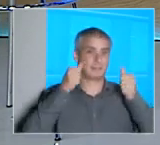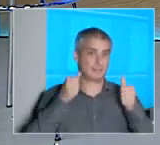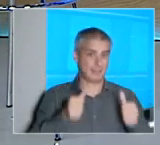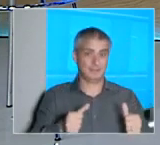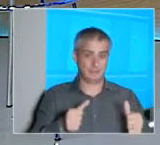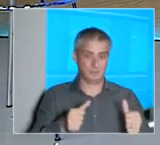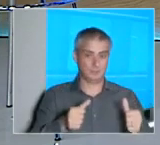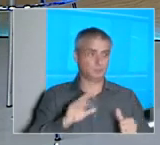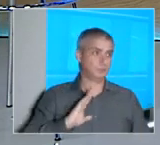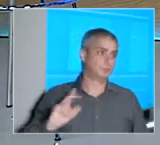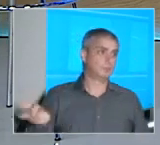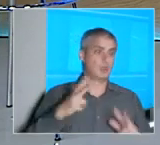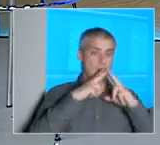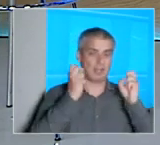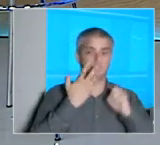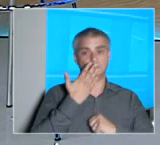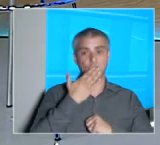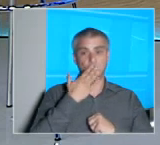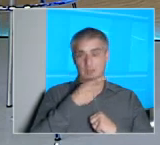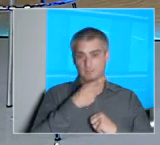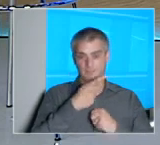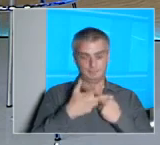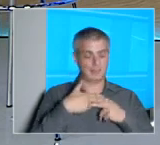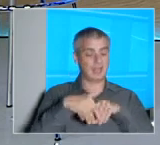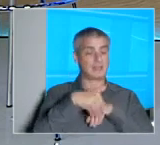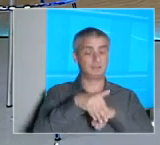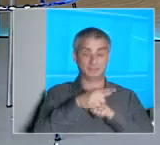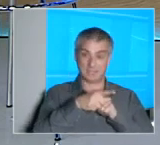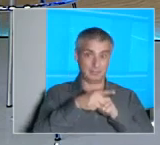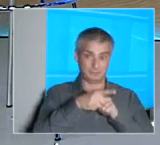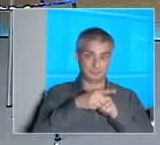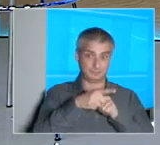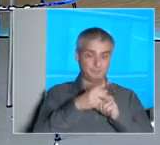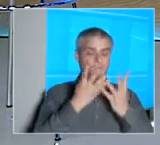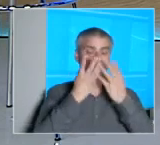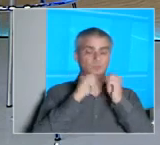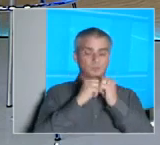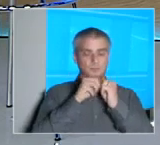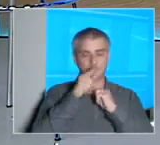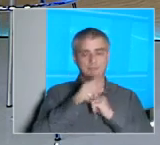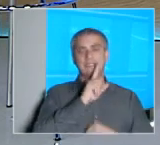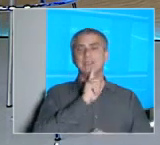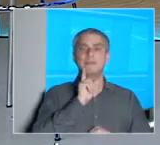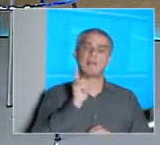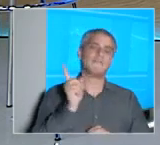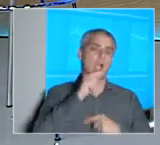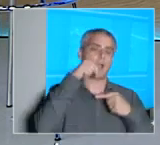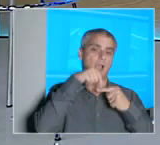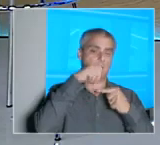כרזות ברחבי העיר ירושלים לקראת המצעד, שמשפחה היא אמא